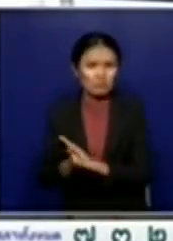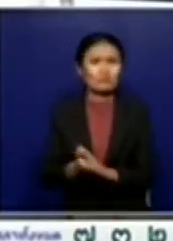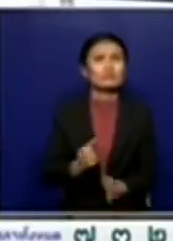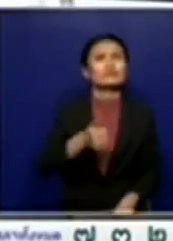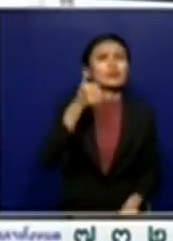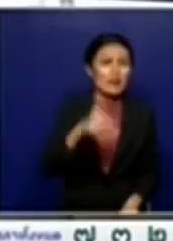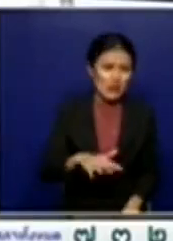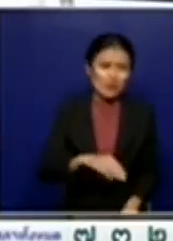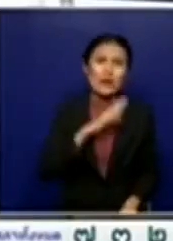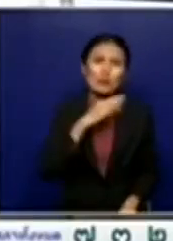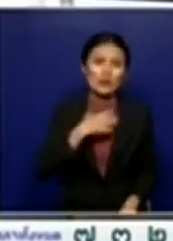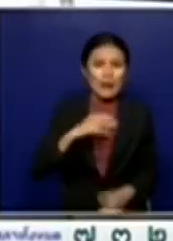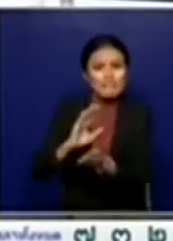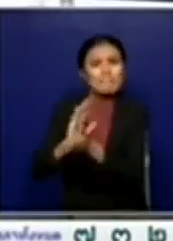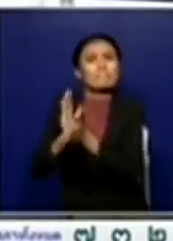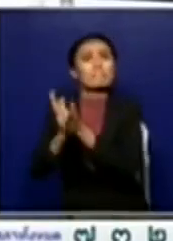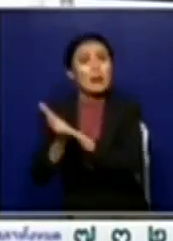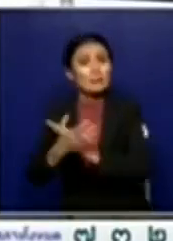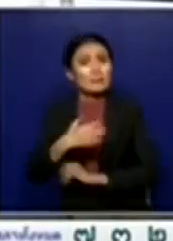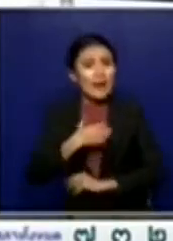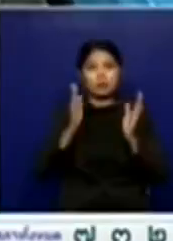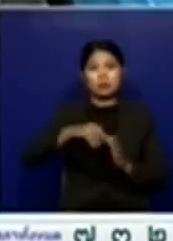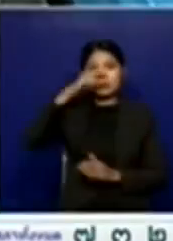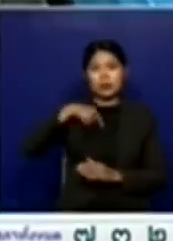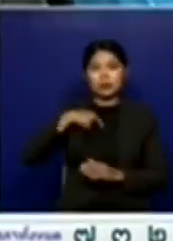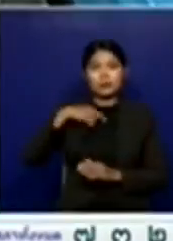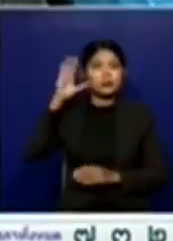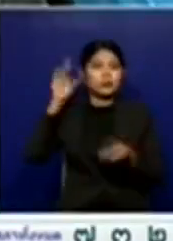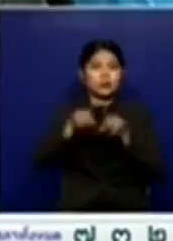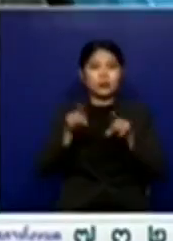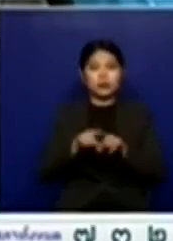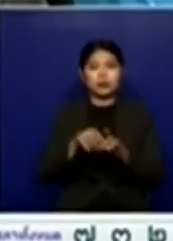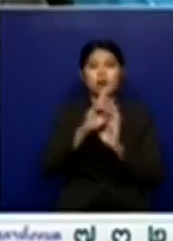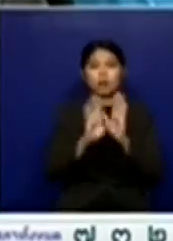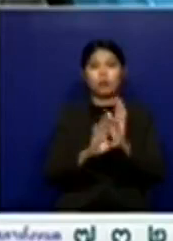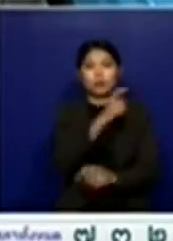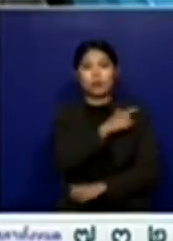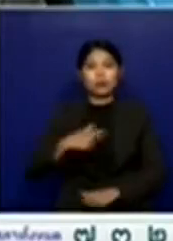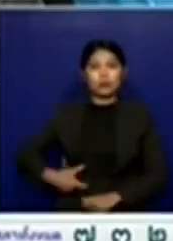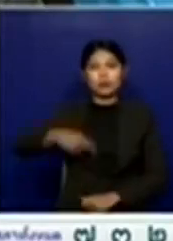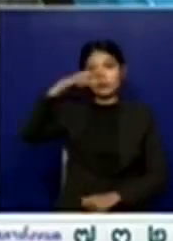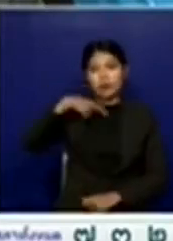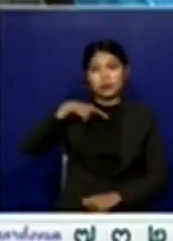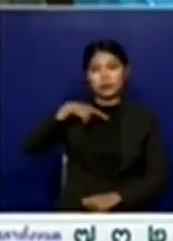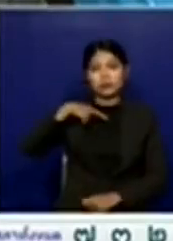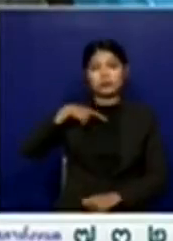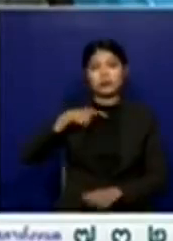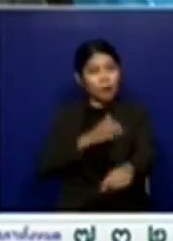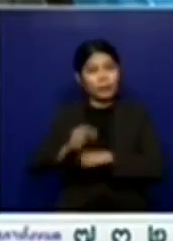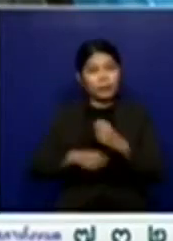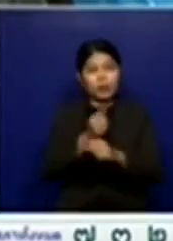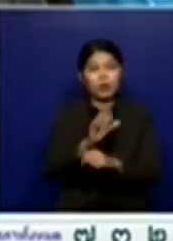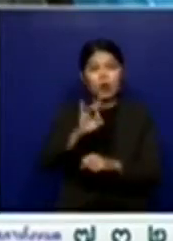ริ่มด้วยความรักความอยากจะเห็นสิ่งนั้นดีขึ้น สถาบันพระมหากษัตริย์ซึ่งถูกออกแบบขึ้นมาในสังคมไท